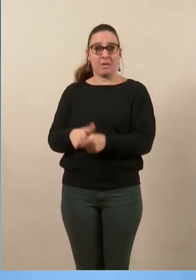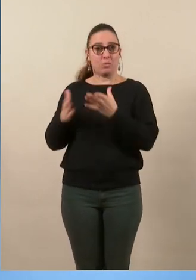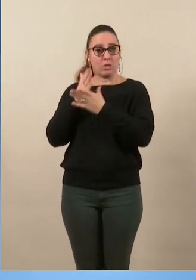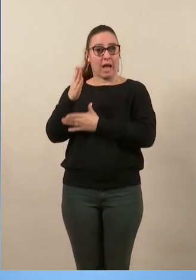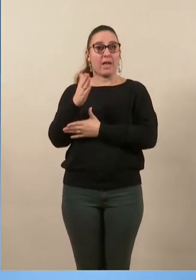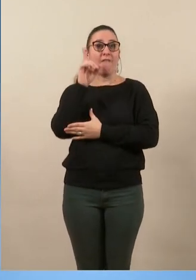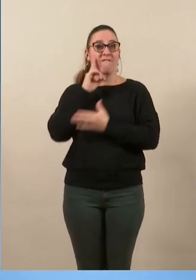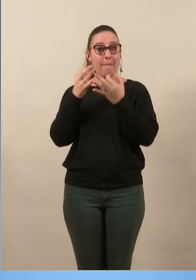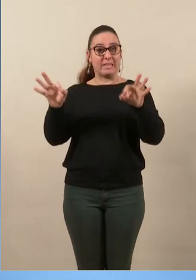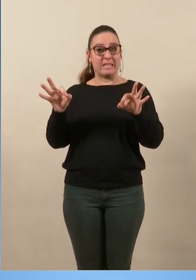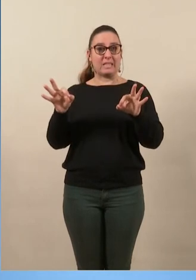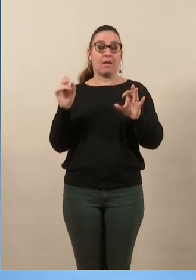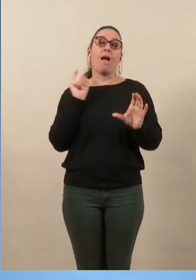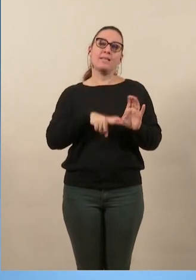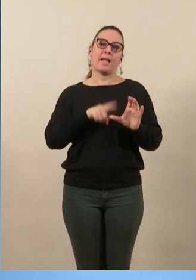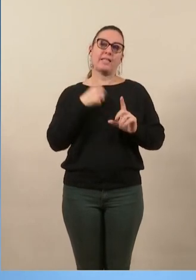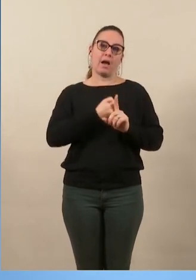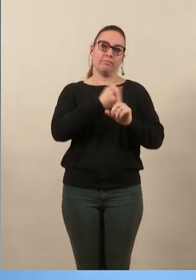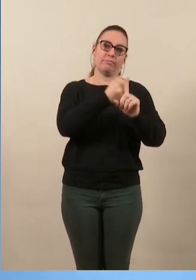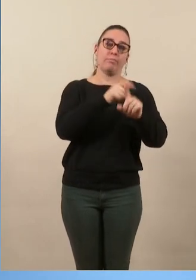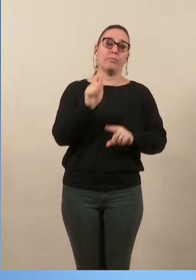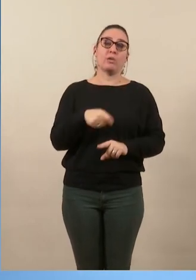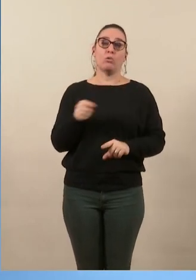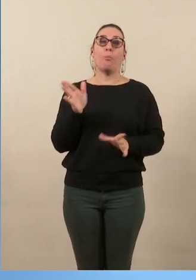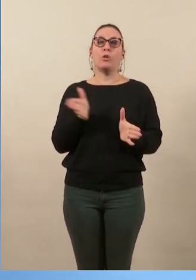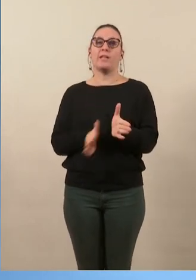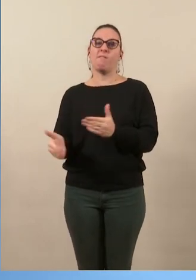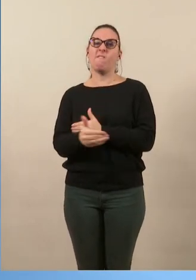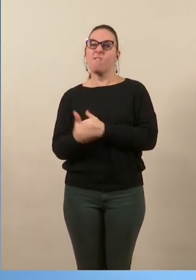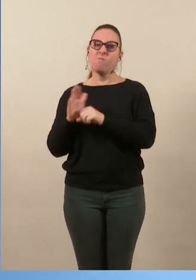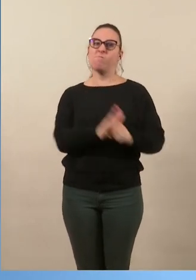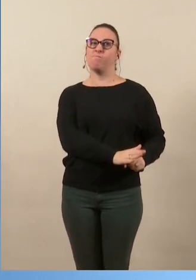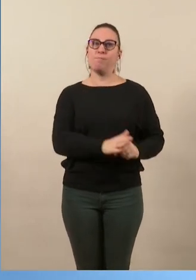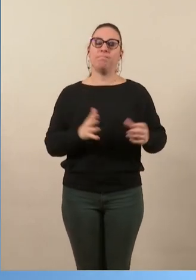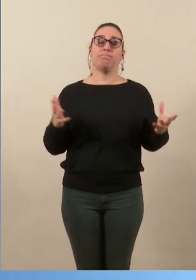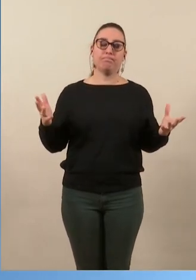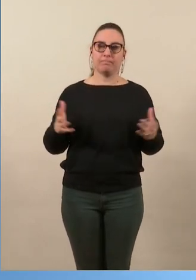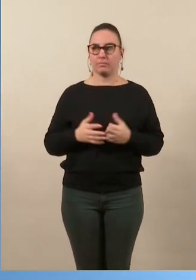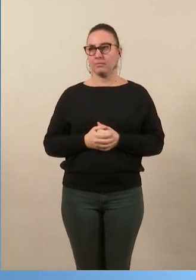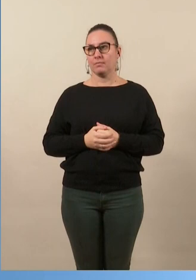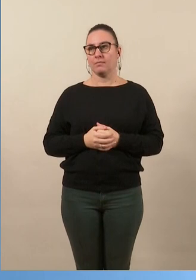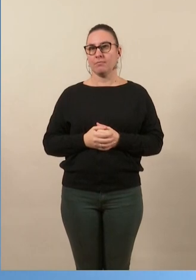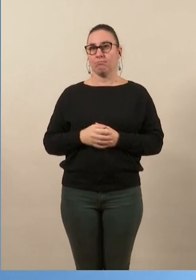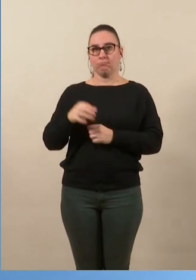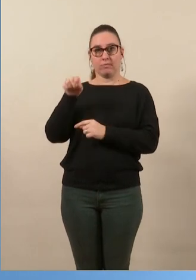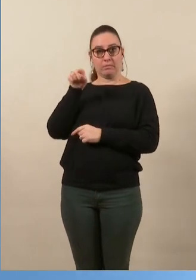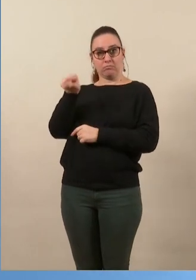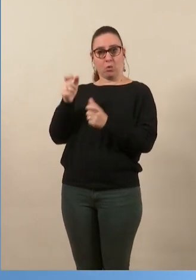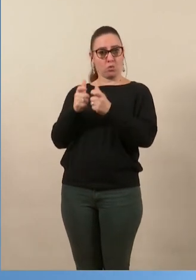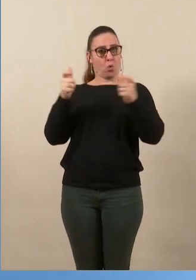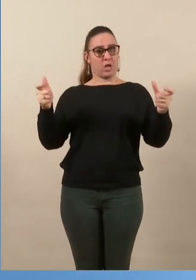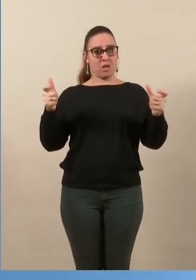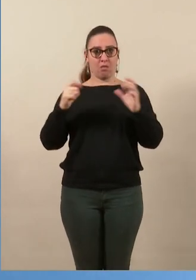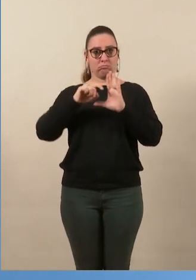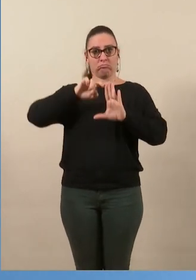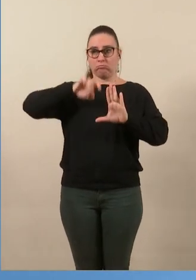femmes militantes syndicales par ailleurs peut-être il y a-t-il un rapport donc toujours est-il que cette société a de très bons indices si on